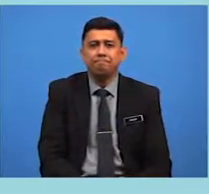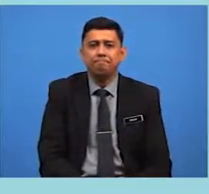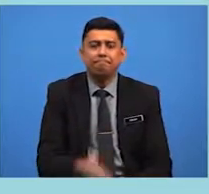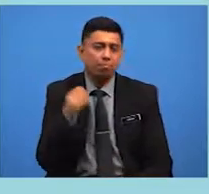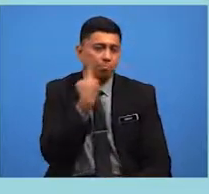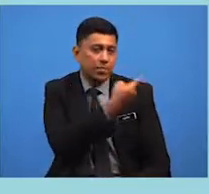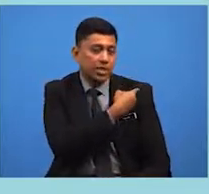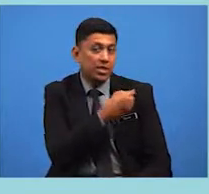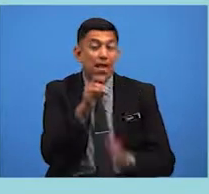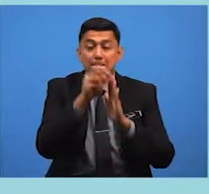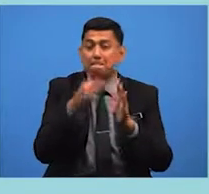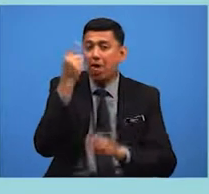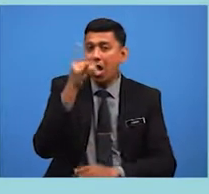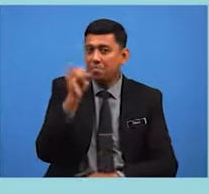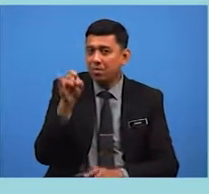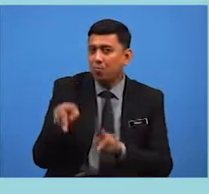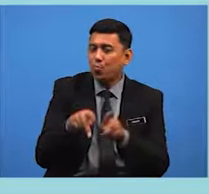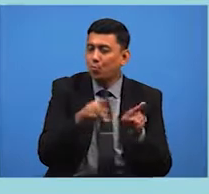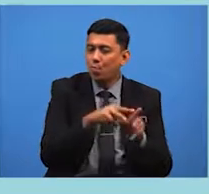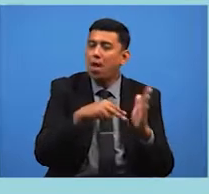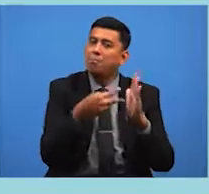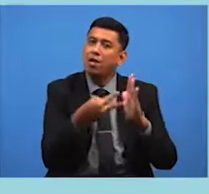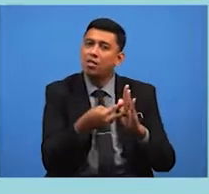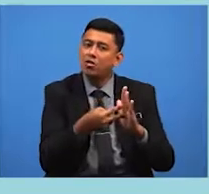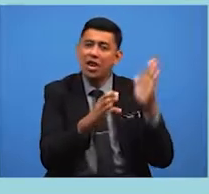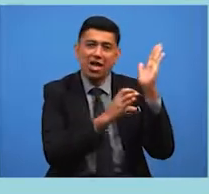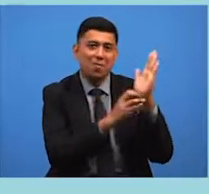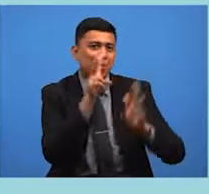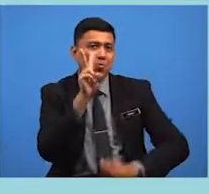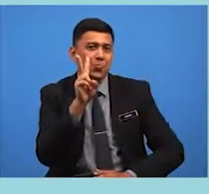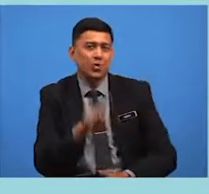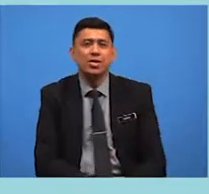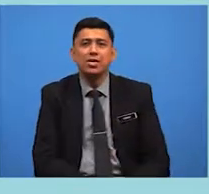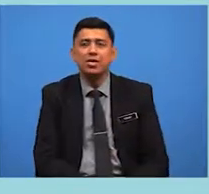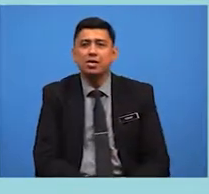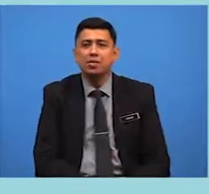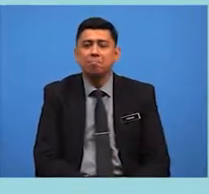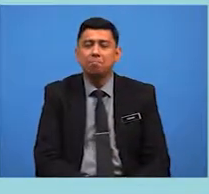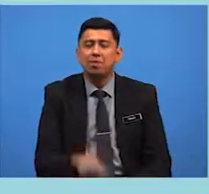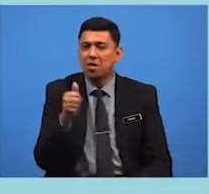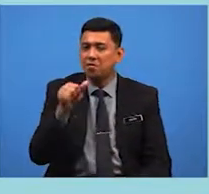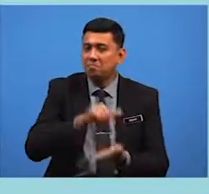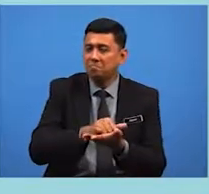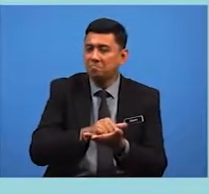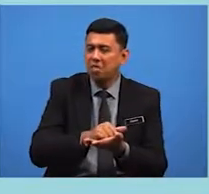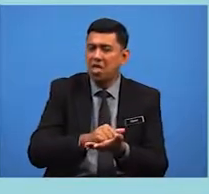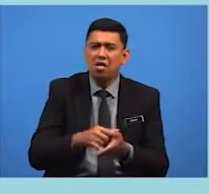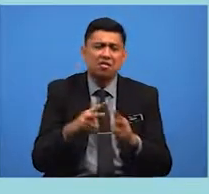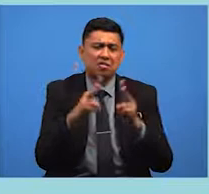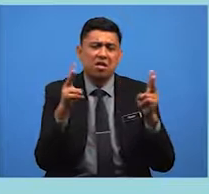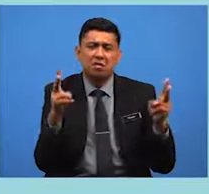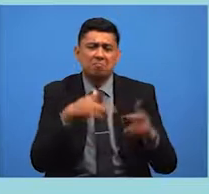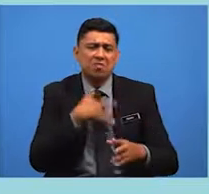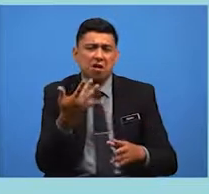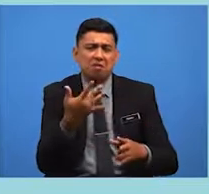Kita memahami pula maksud rangkap yang kedua, iaitu Kijang berasa sangat